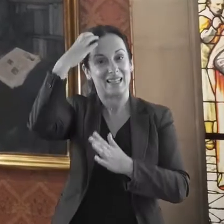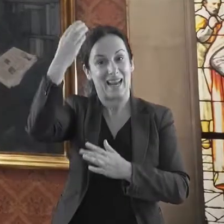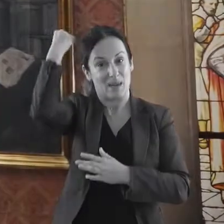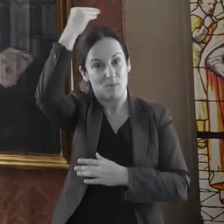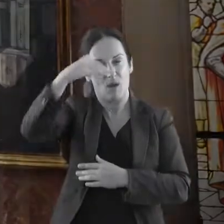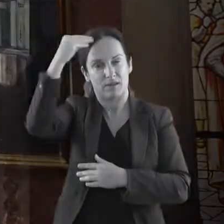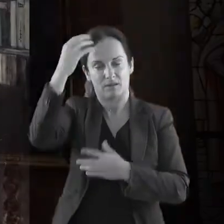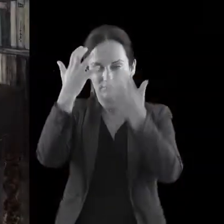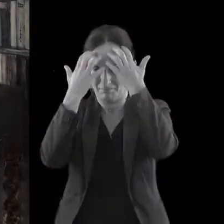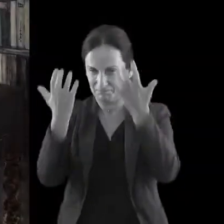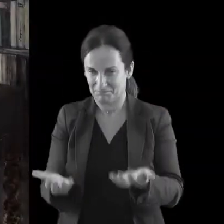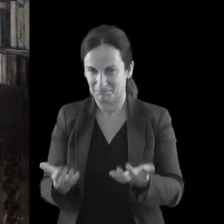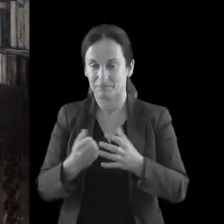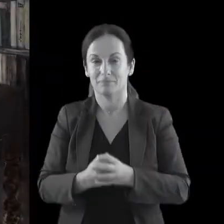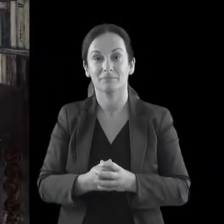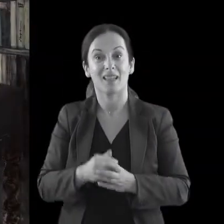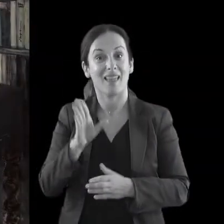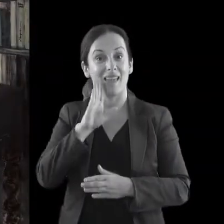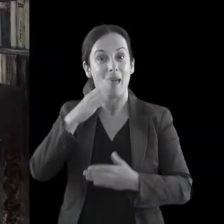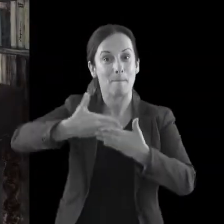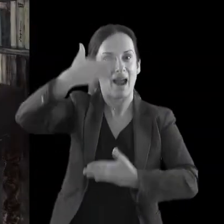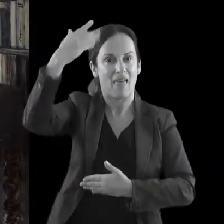Moll, tots dos filòlegs.